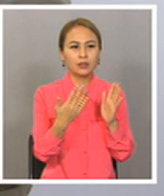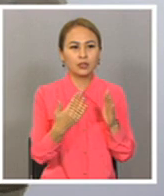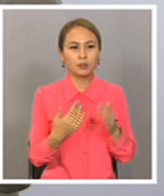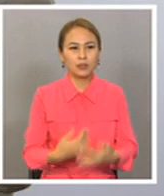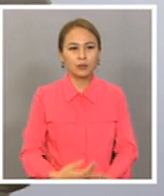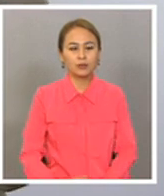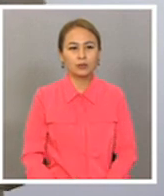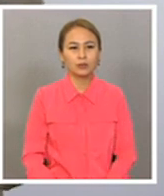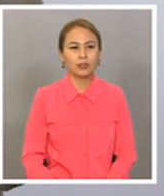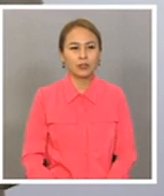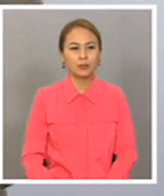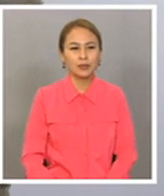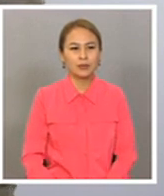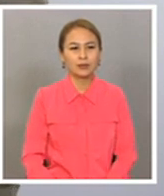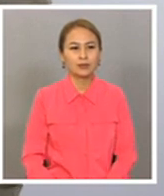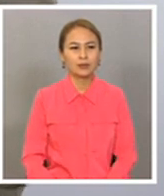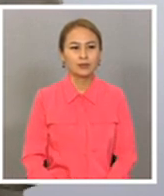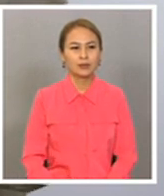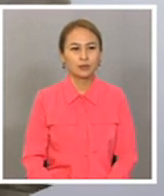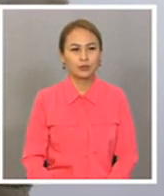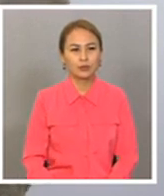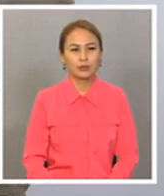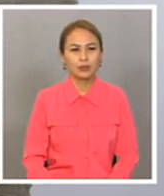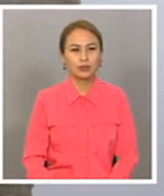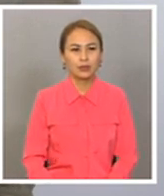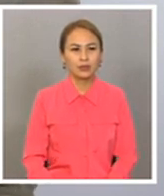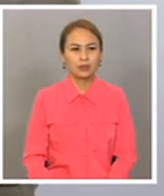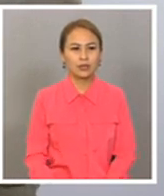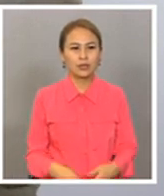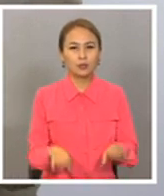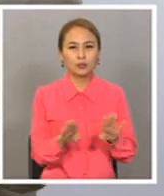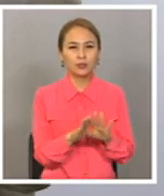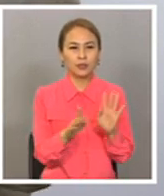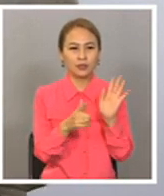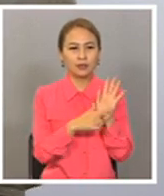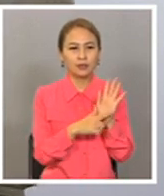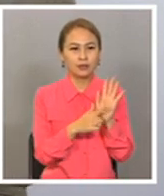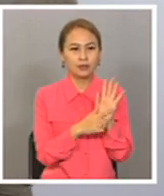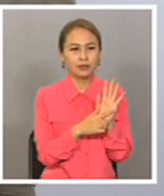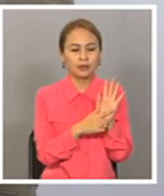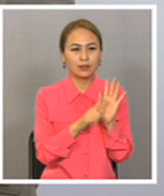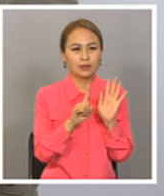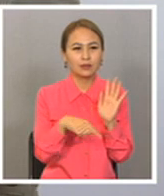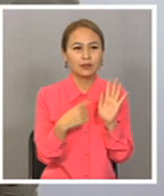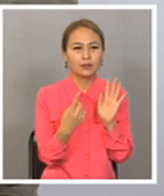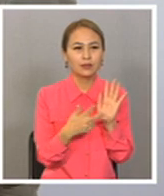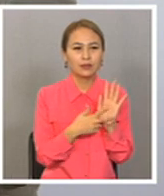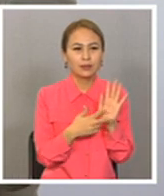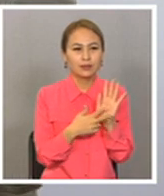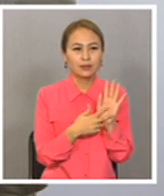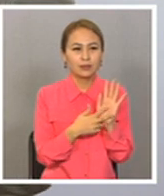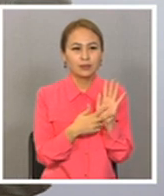Б бізде 7 мен 8-дің қақ ортасында орналасқан, оны 7,5